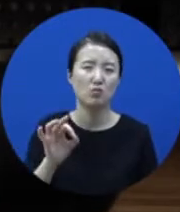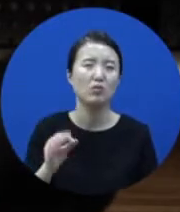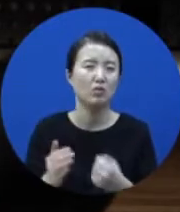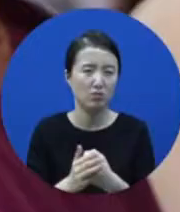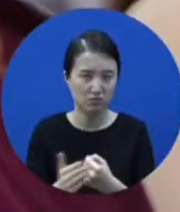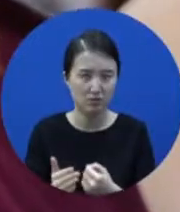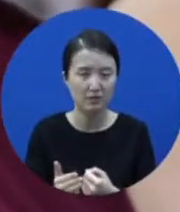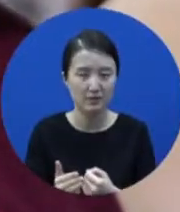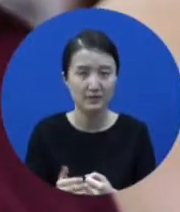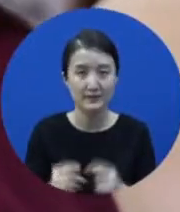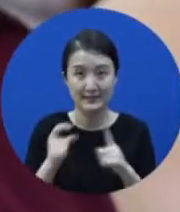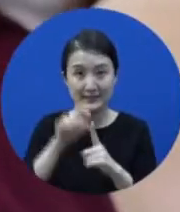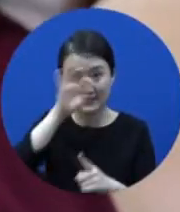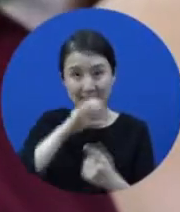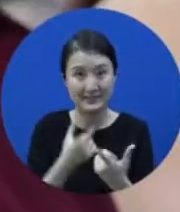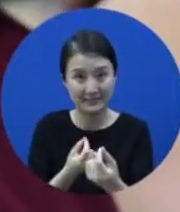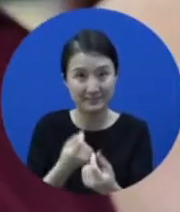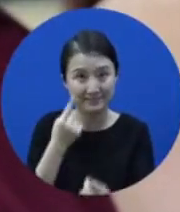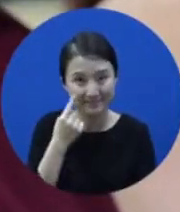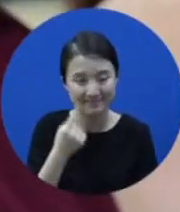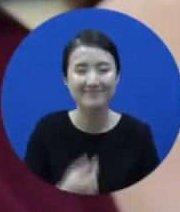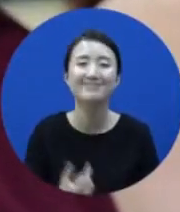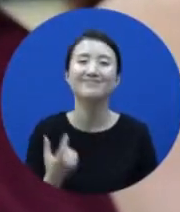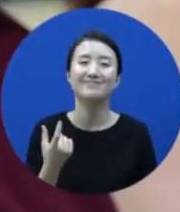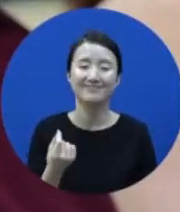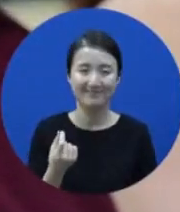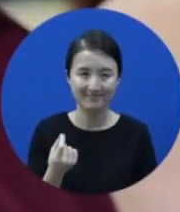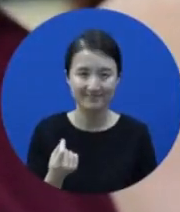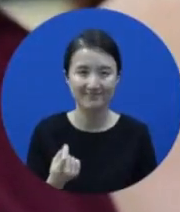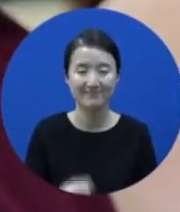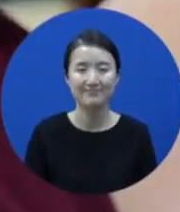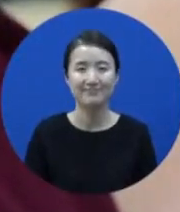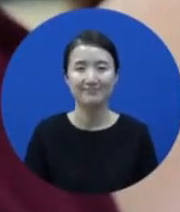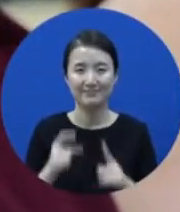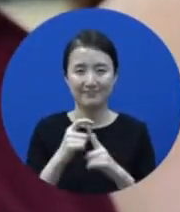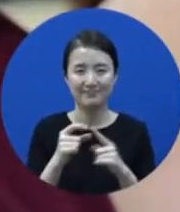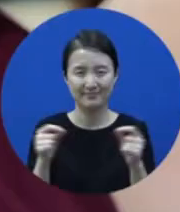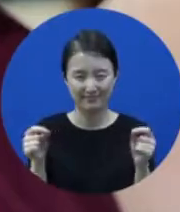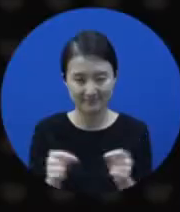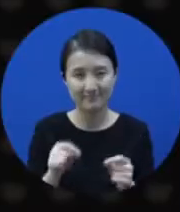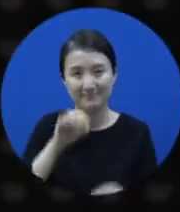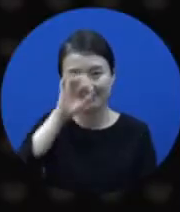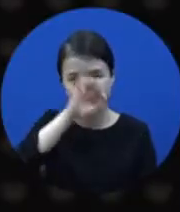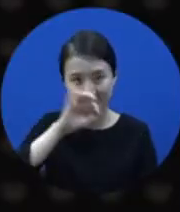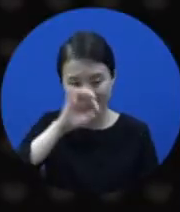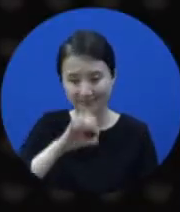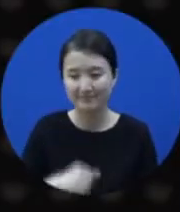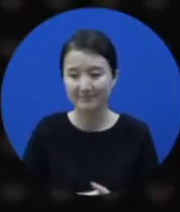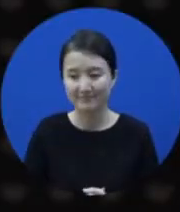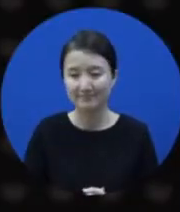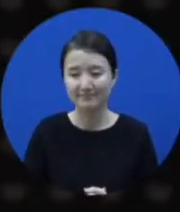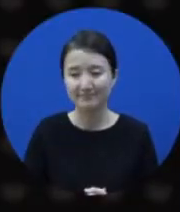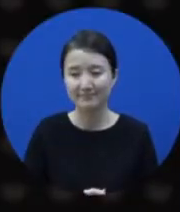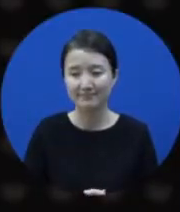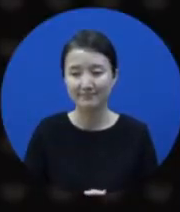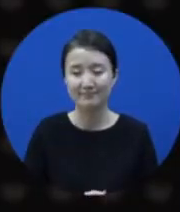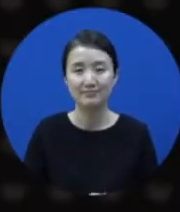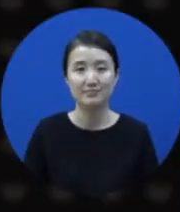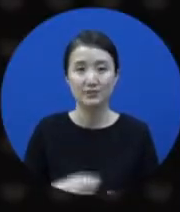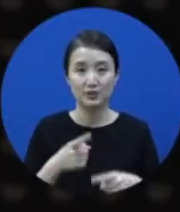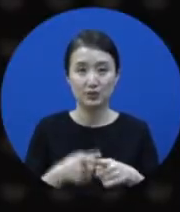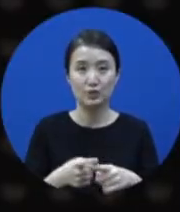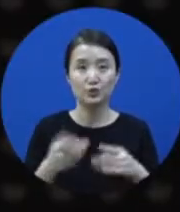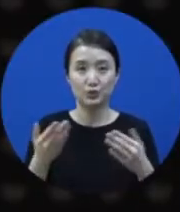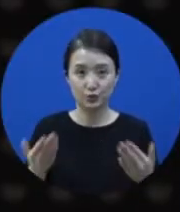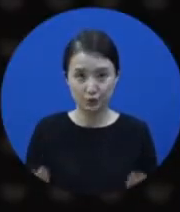광주는 광주가 아니라 광주. 짧게 발음합니다. 반면, 자, 접속사 다음엔 잠깐 쉬었다